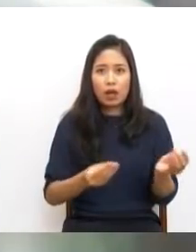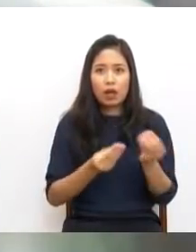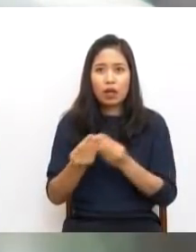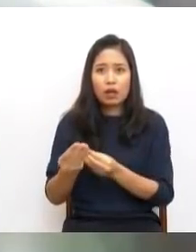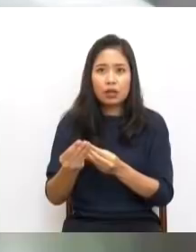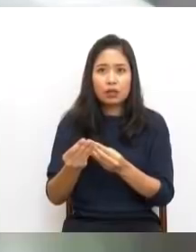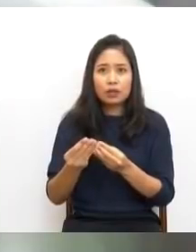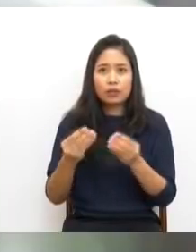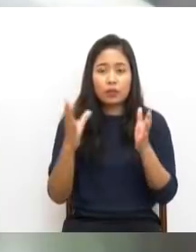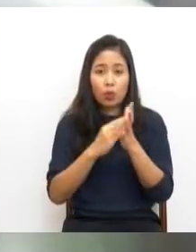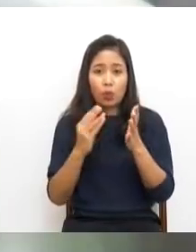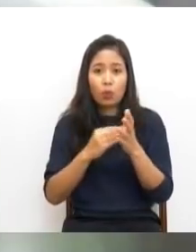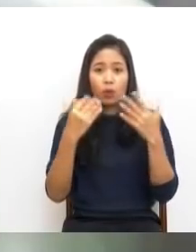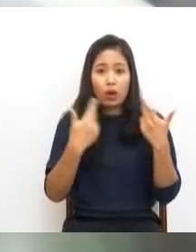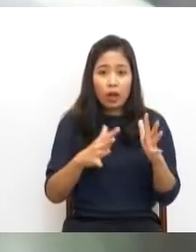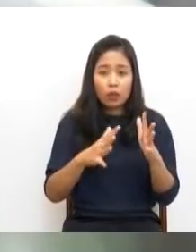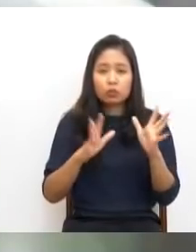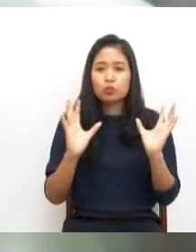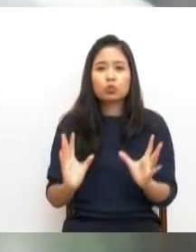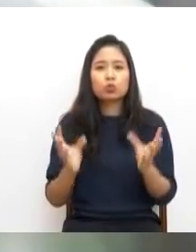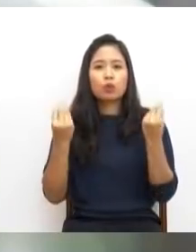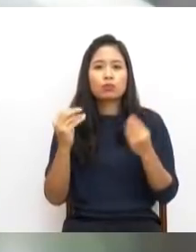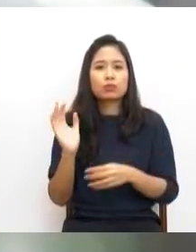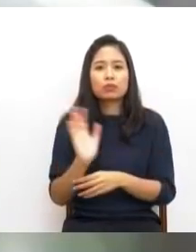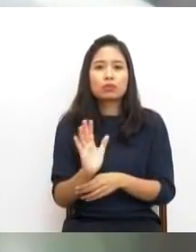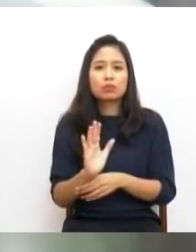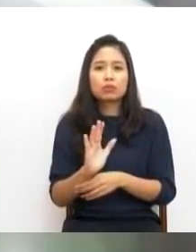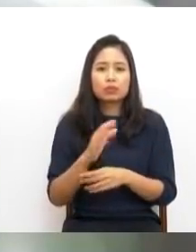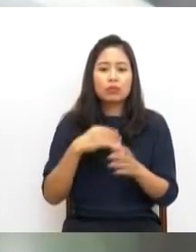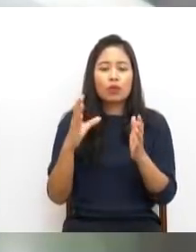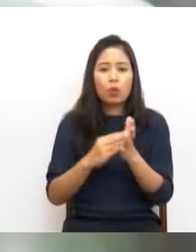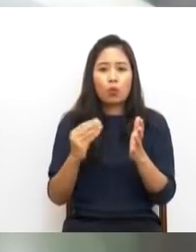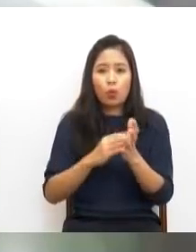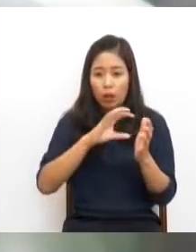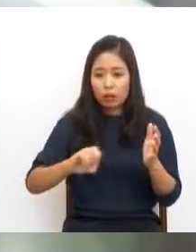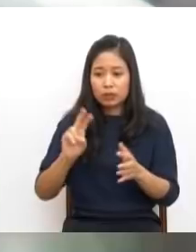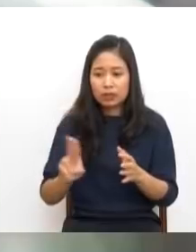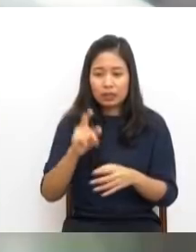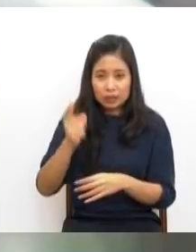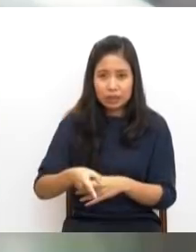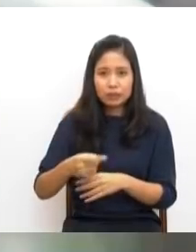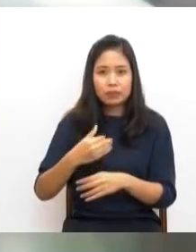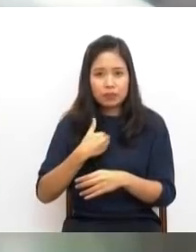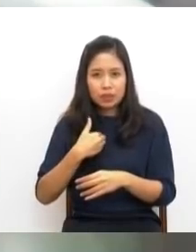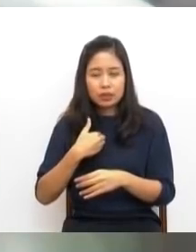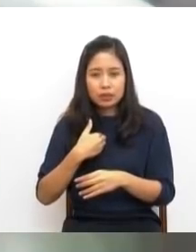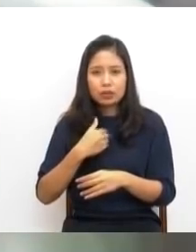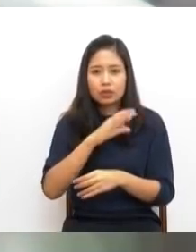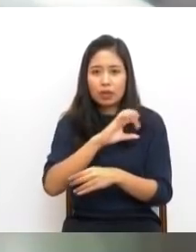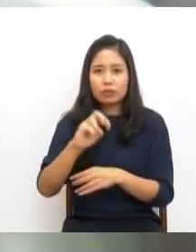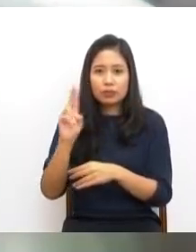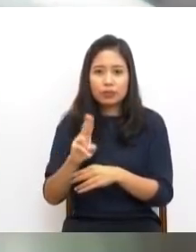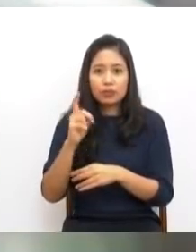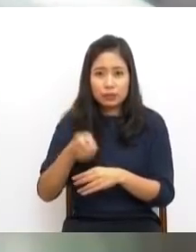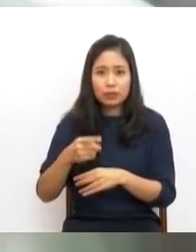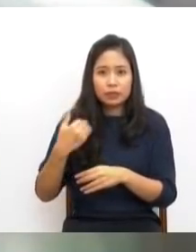ากว่าอบรมไปแล้วไปอบรมแล้วจบคุณครูกับโรงเรียนทำภารกิจของตัวเองสุดท้ายก็ลืมหรือว่าแบบหายไปไม่ได้นำไปใช้เราก็เลยมองว่าเอ๊ะ